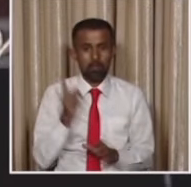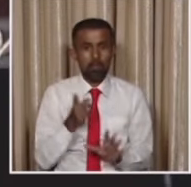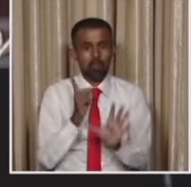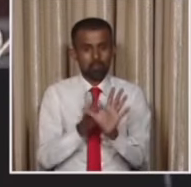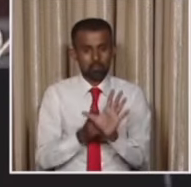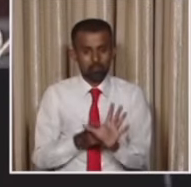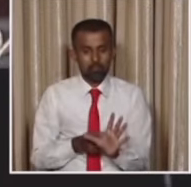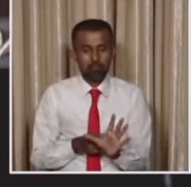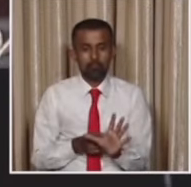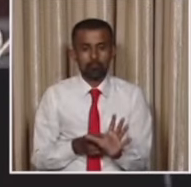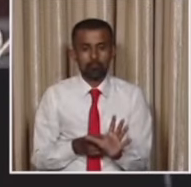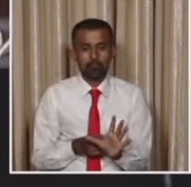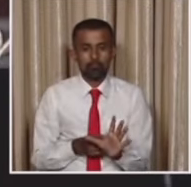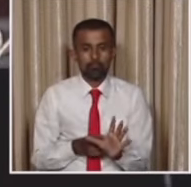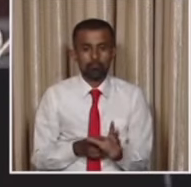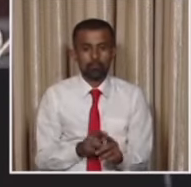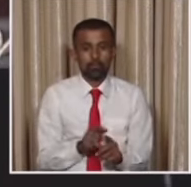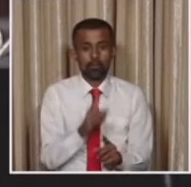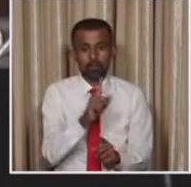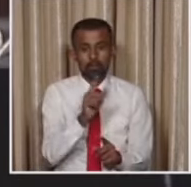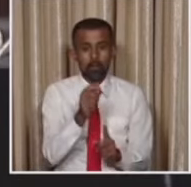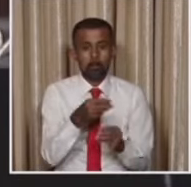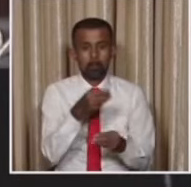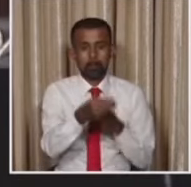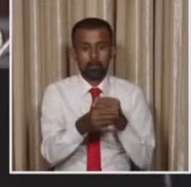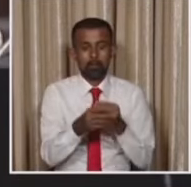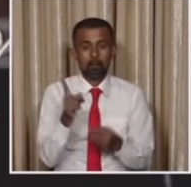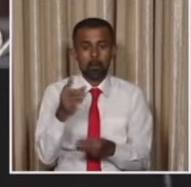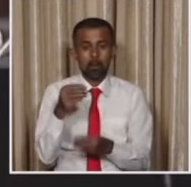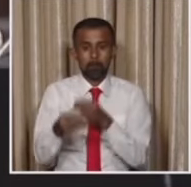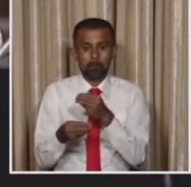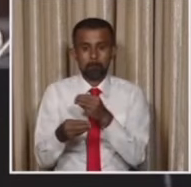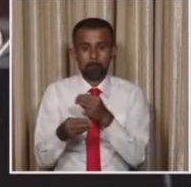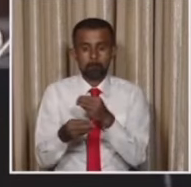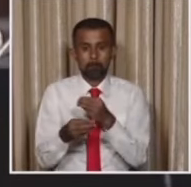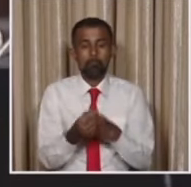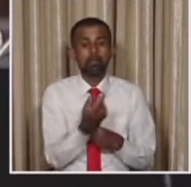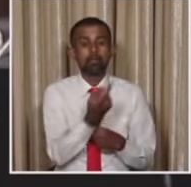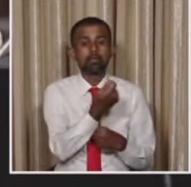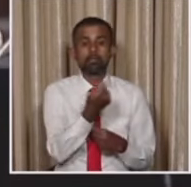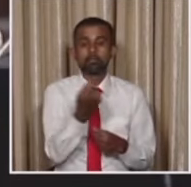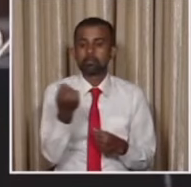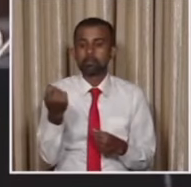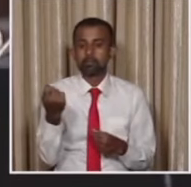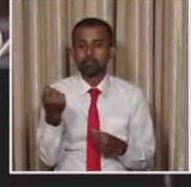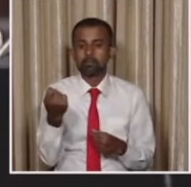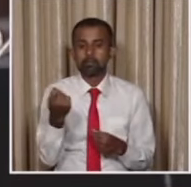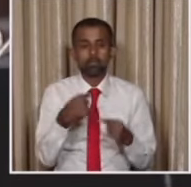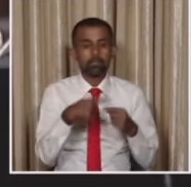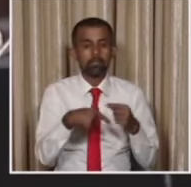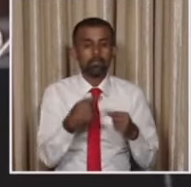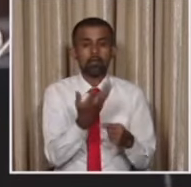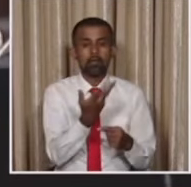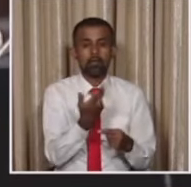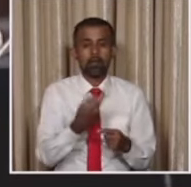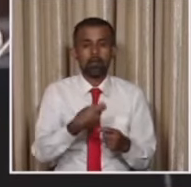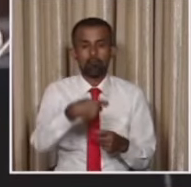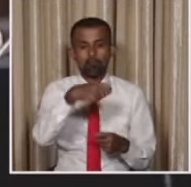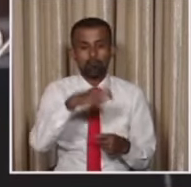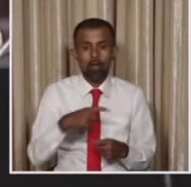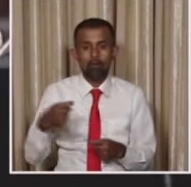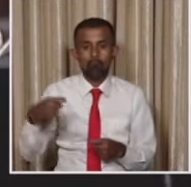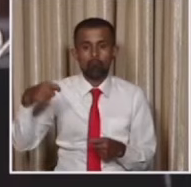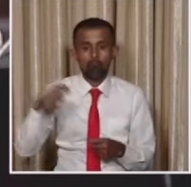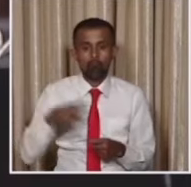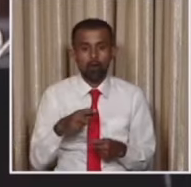දෛනිකව එක් එක් සමාගමෙන් කුමන මිල යටතේ කුමන ඒකක ප්‍රමාණයක් මිලදී ගත්තාද කියන